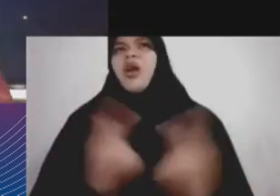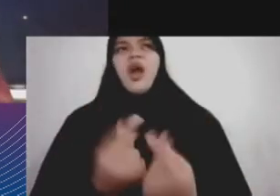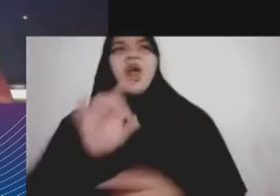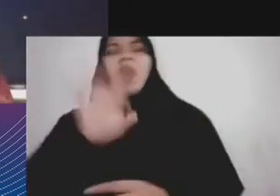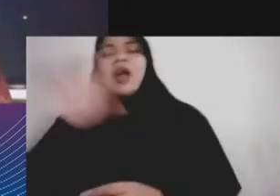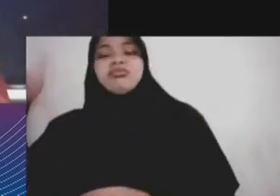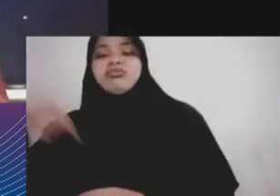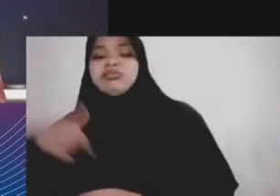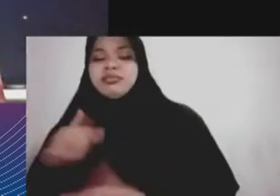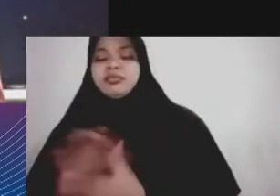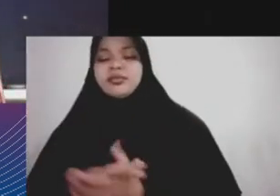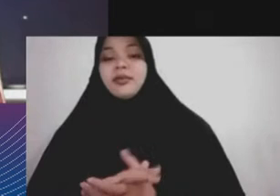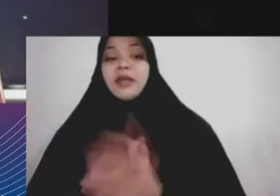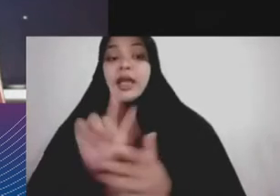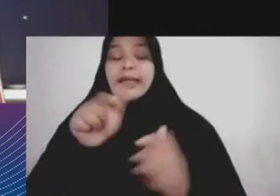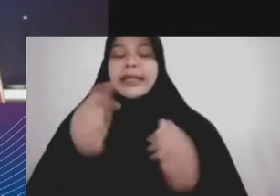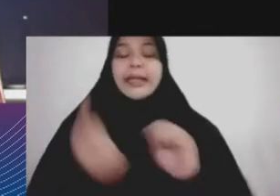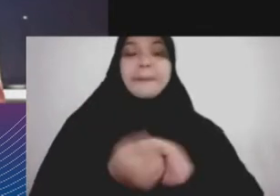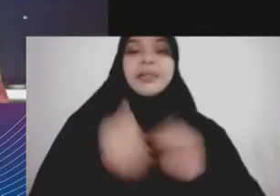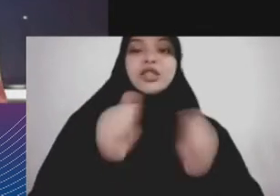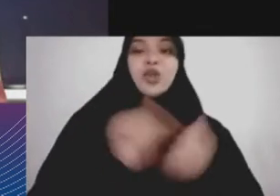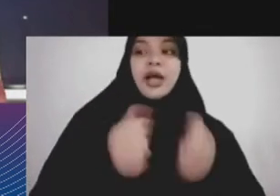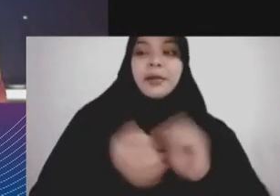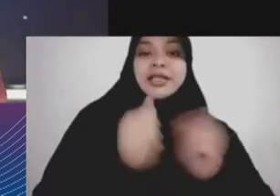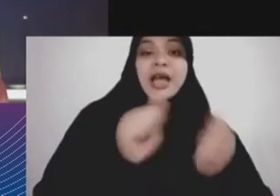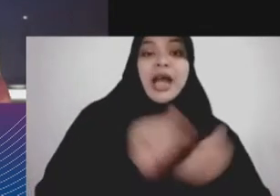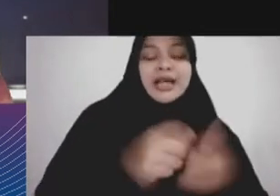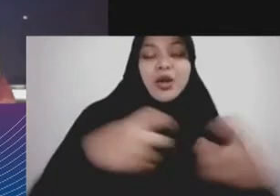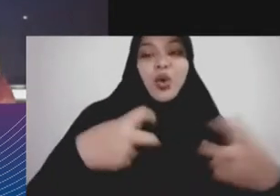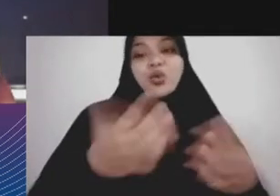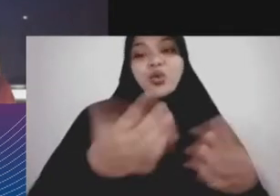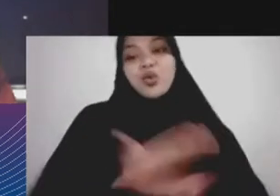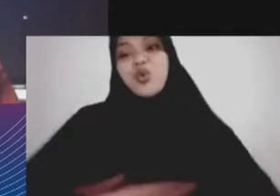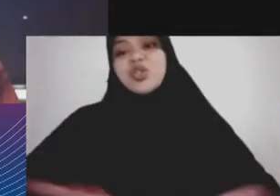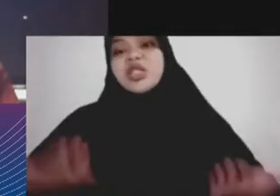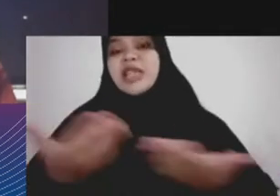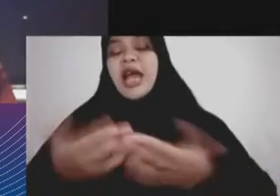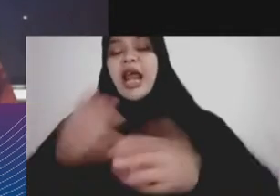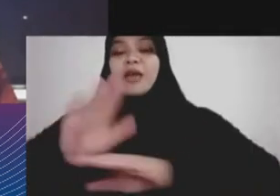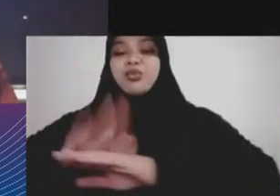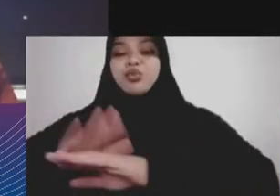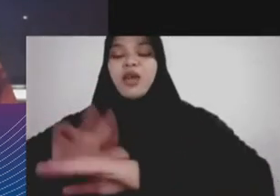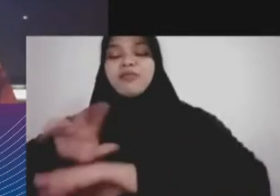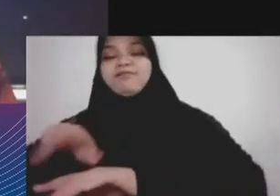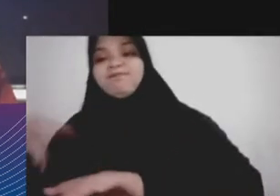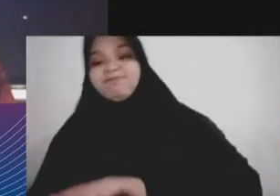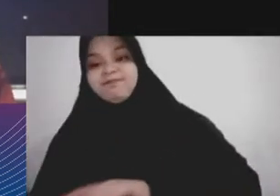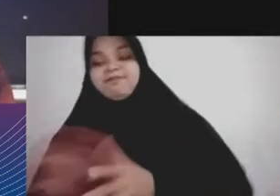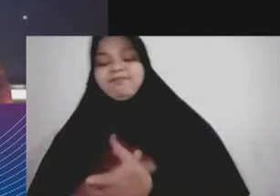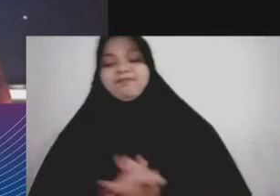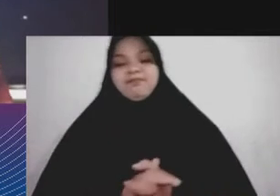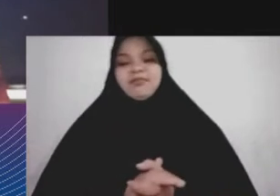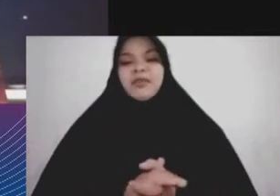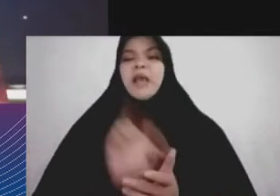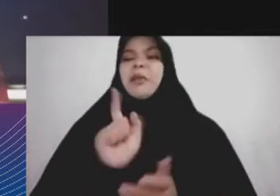juga persoalan-persoalan konteks sosial atau konteks budaya yang memang